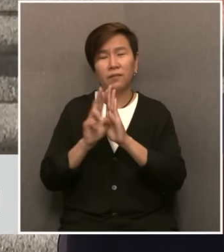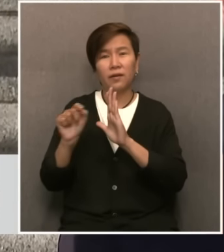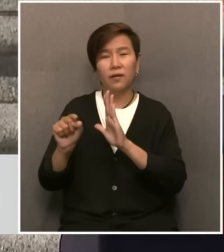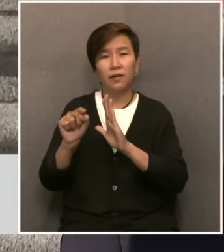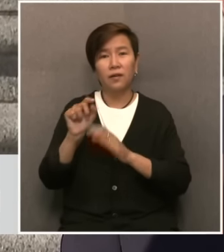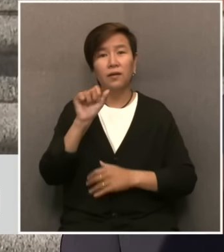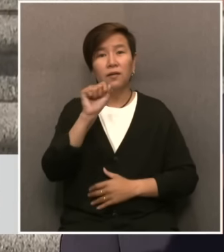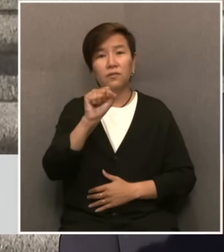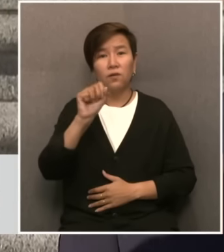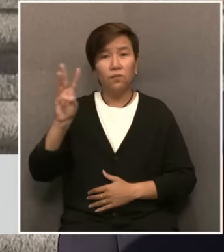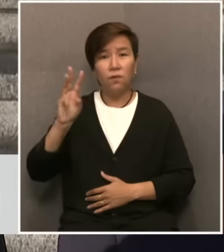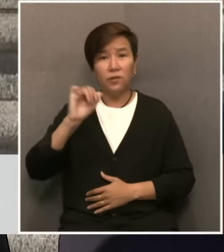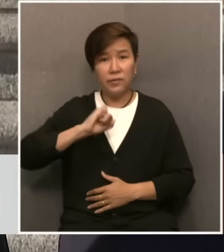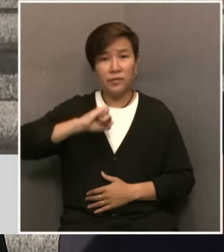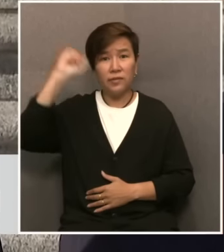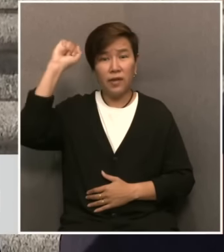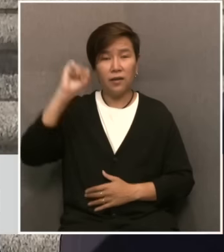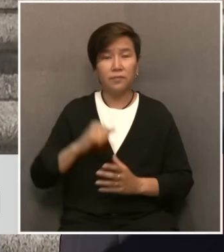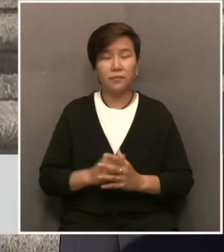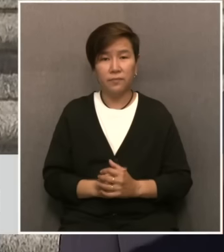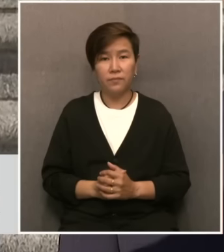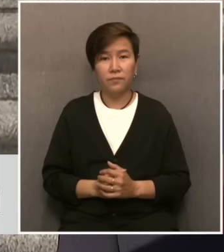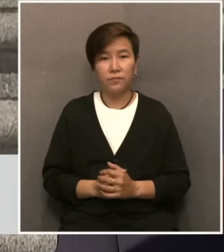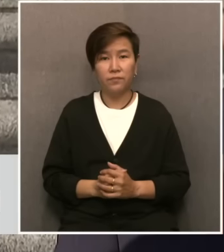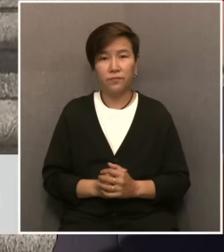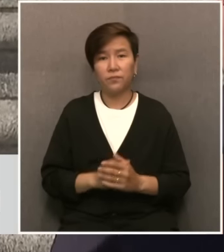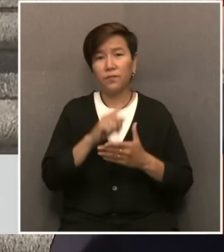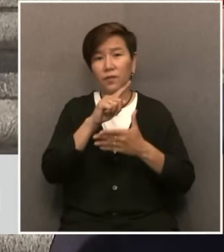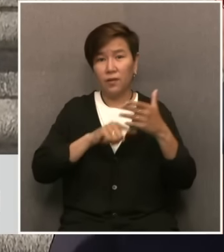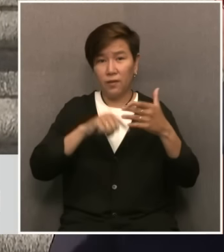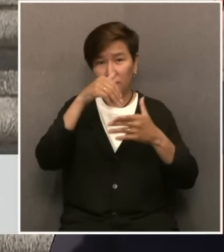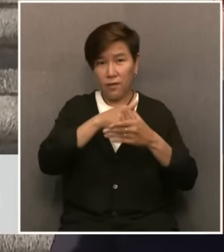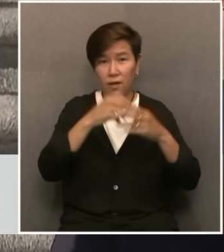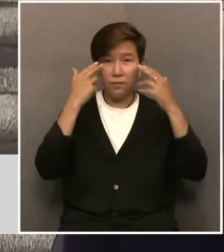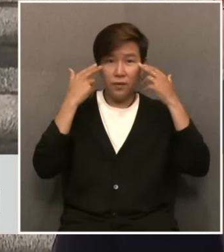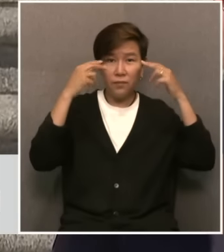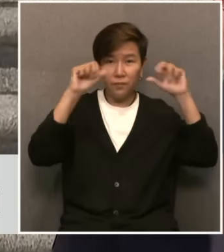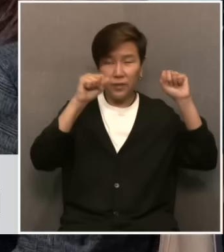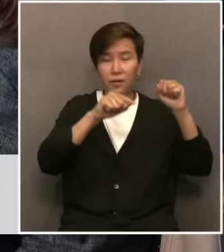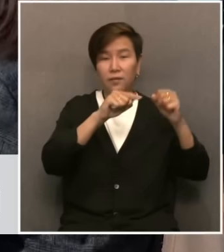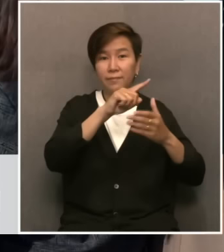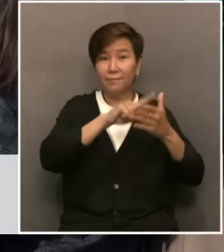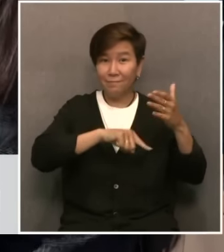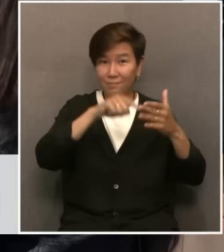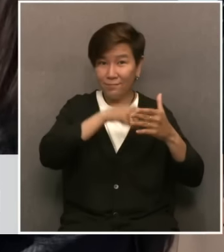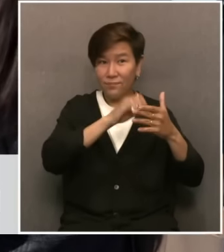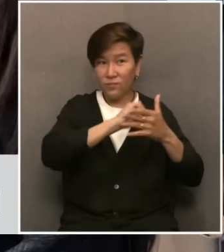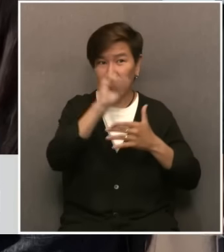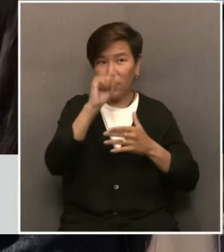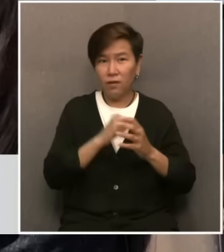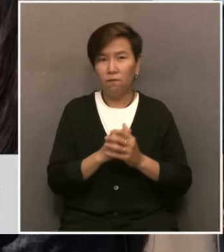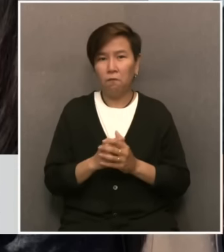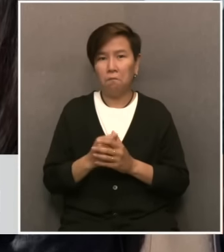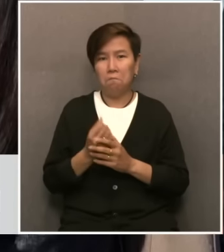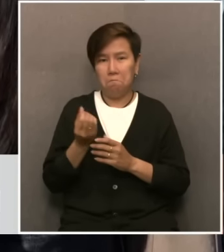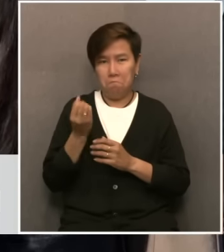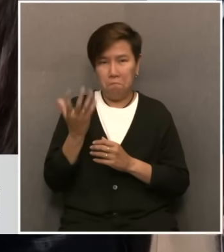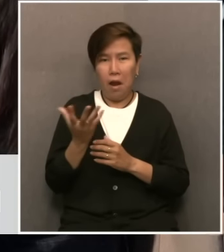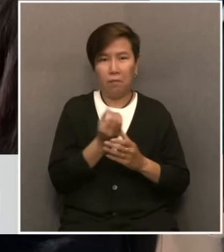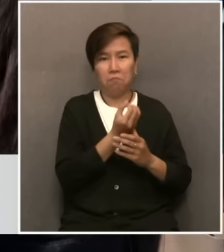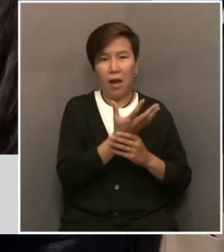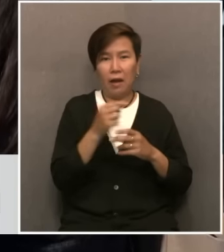ชิกที่จัดตั้งขึ้นนะครับพร้อมการเลือกตั้งประธานาธิบดีสหรัฐไปแล้วแย่งกันครองเสียงข้างมากวุฒิสภามาจากเดโม